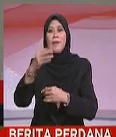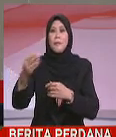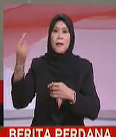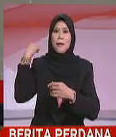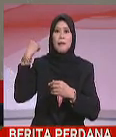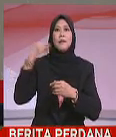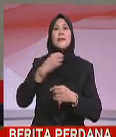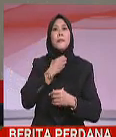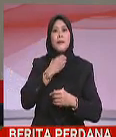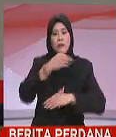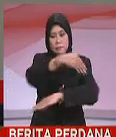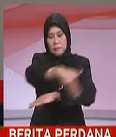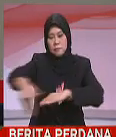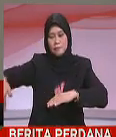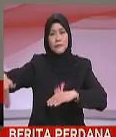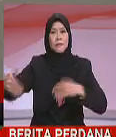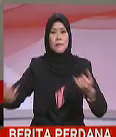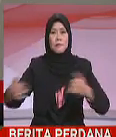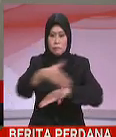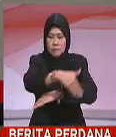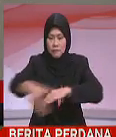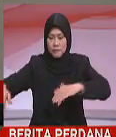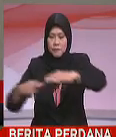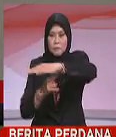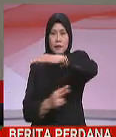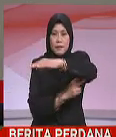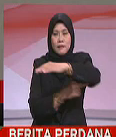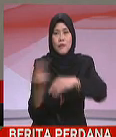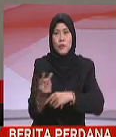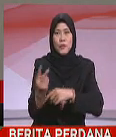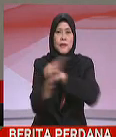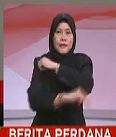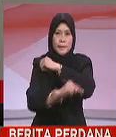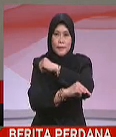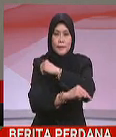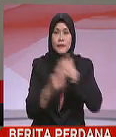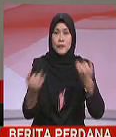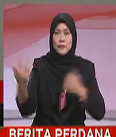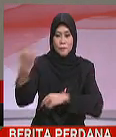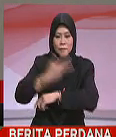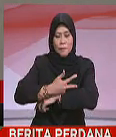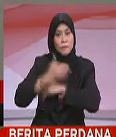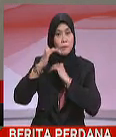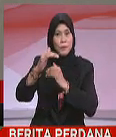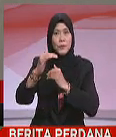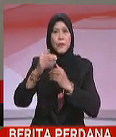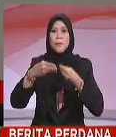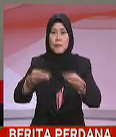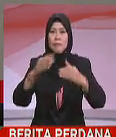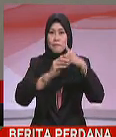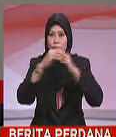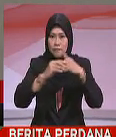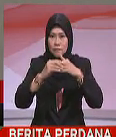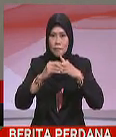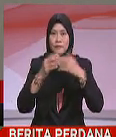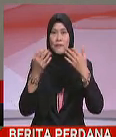Dan jambatan ini merupakan pemisah sempadan kepada kedua-dua negeri ini. Dalam tempoh 3 hari selepas diberikan kelonggaran,